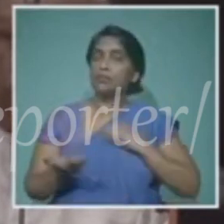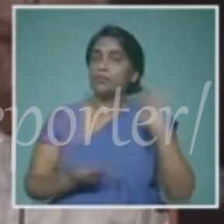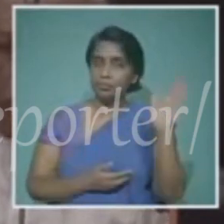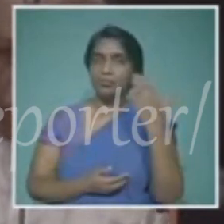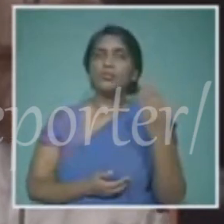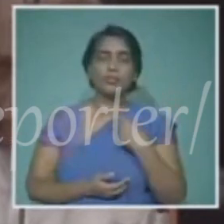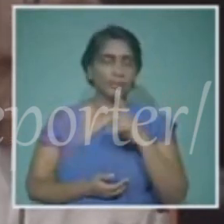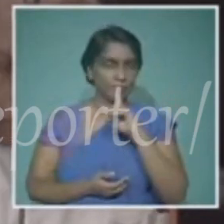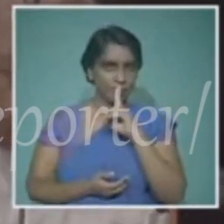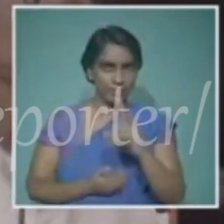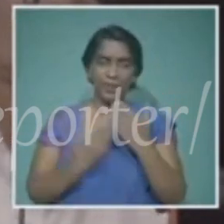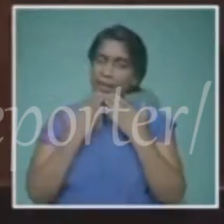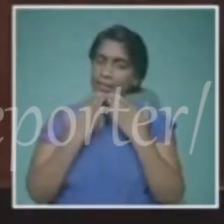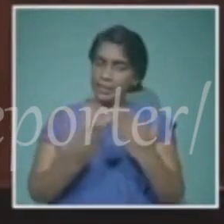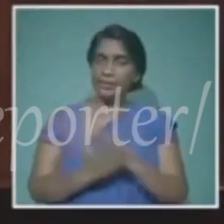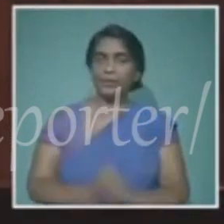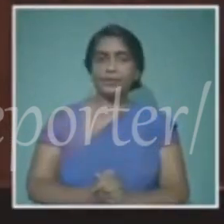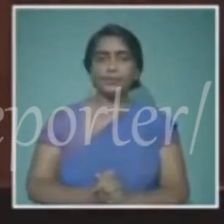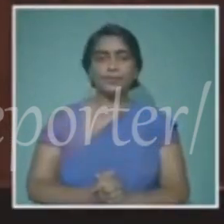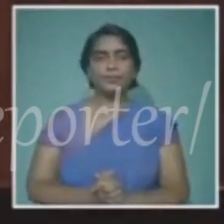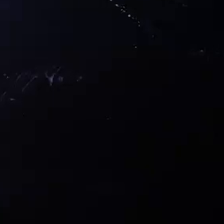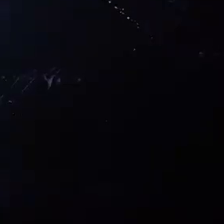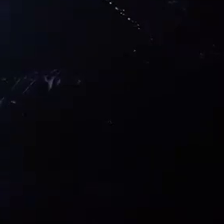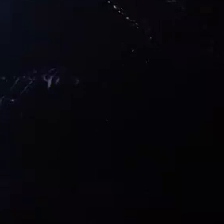සැමගෙන්ම ඉල්ලා සිටිනවා. ස්තුතියි.